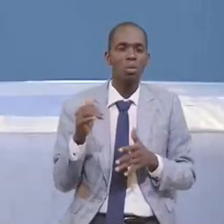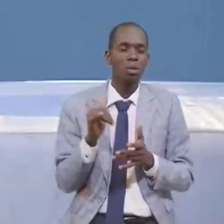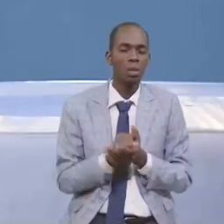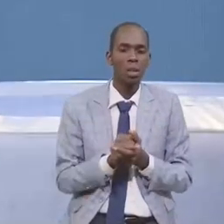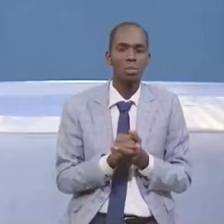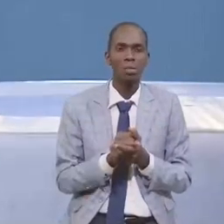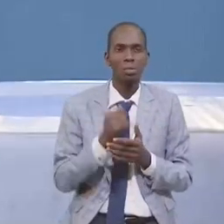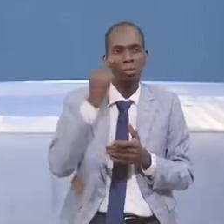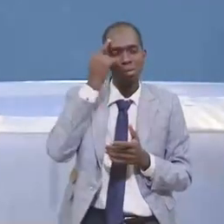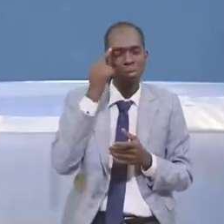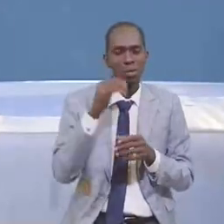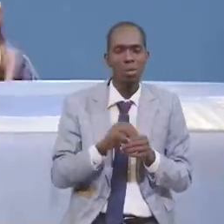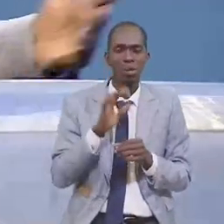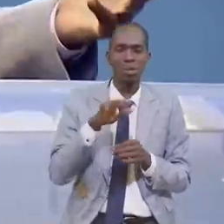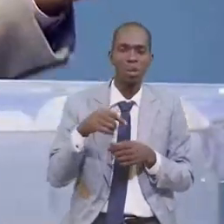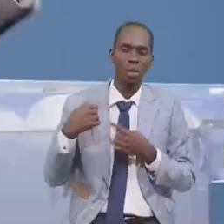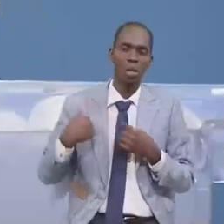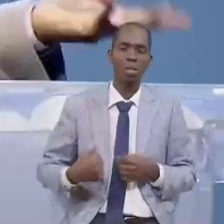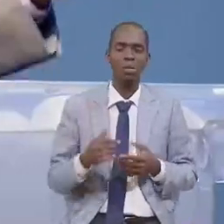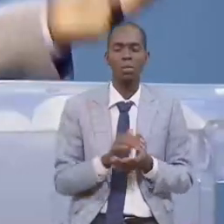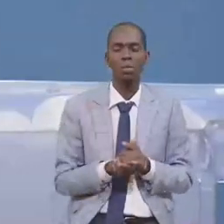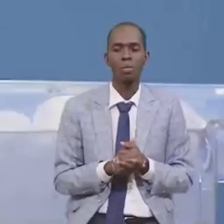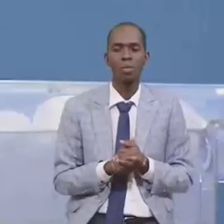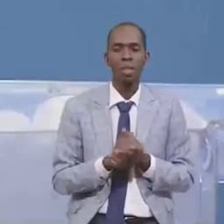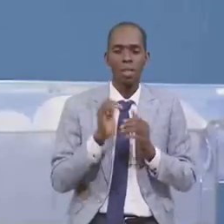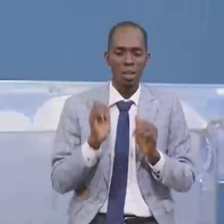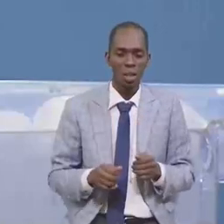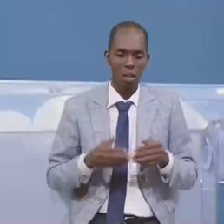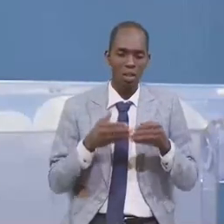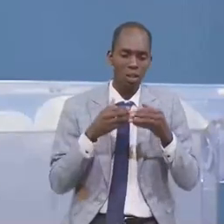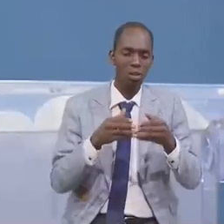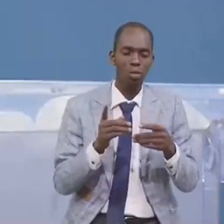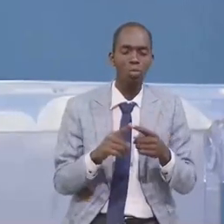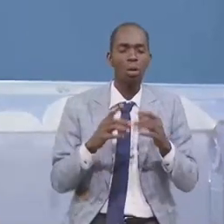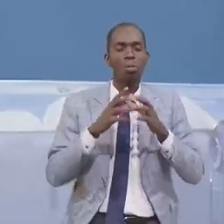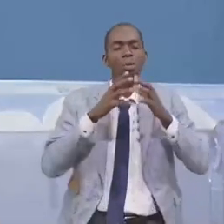అవి మీ జీవితాన్ని జీవంలో నుంచి అతి సమృద్ధిలోకి తీసుకెళ్తాయి.